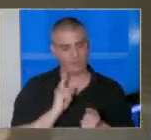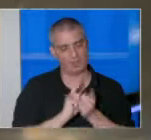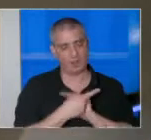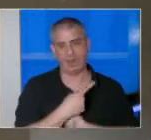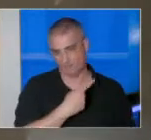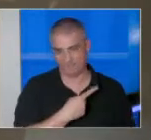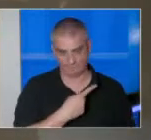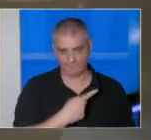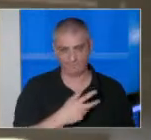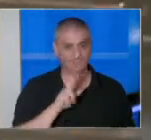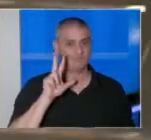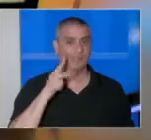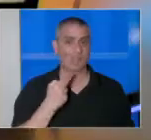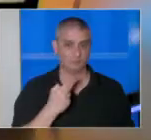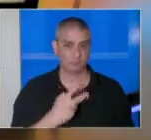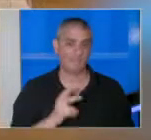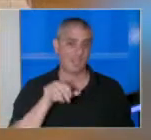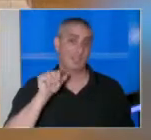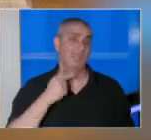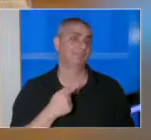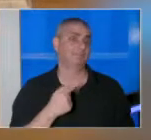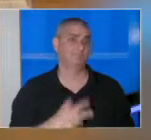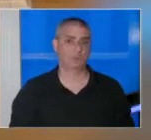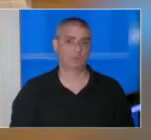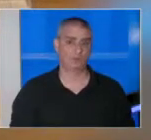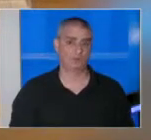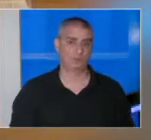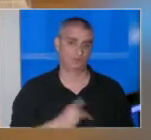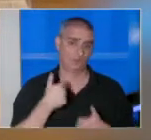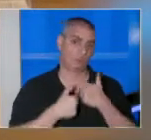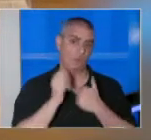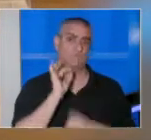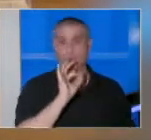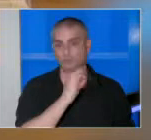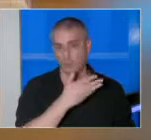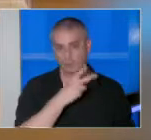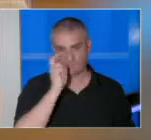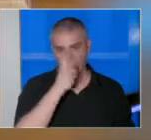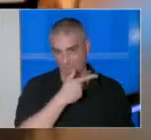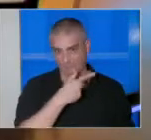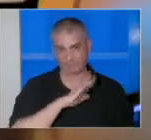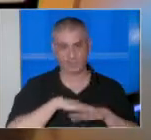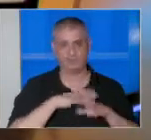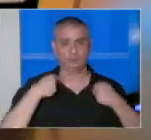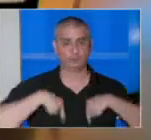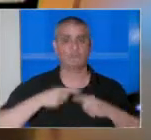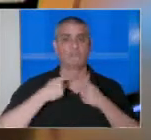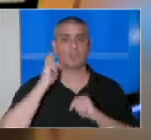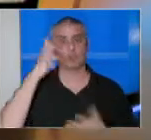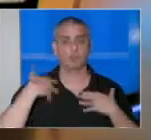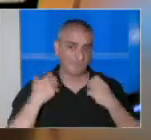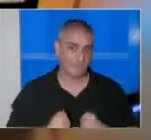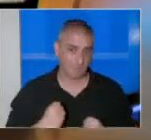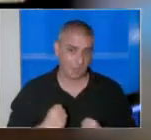את צביקה האוזר באיתן גינזבורג, שהוא המועמד של בני גנץ לתפקיד יושב ראש ועדת החוץ